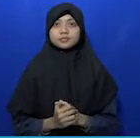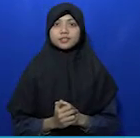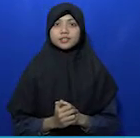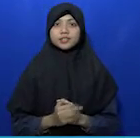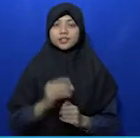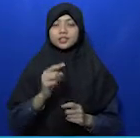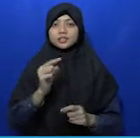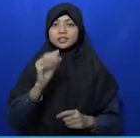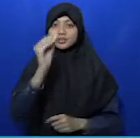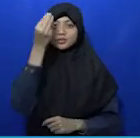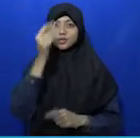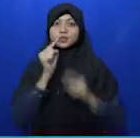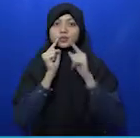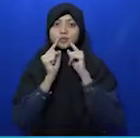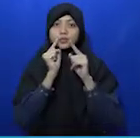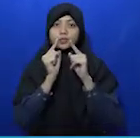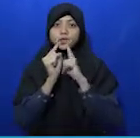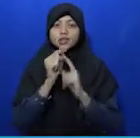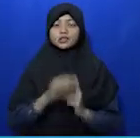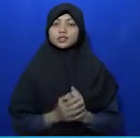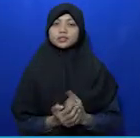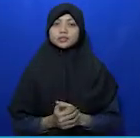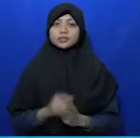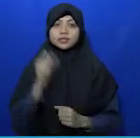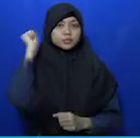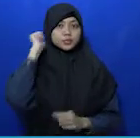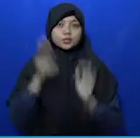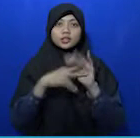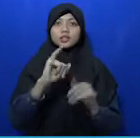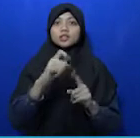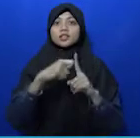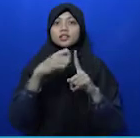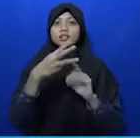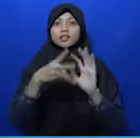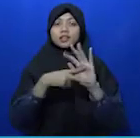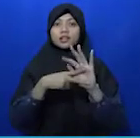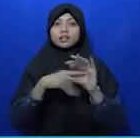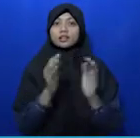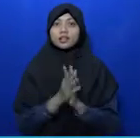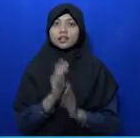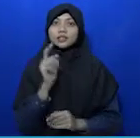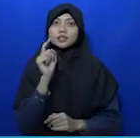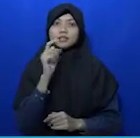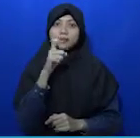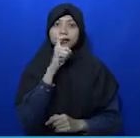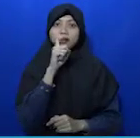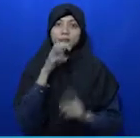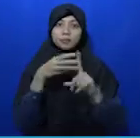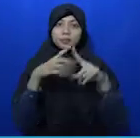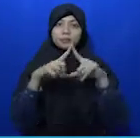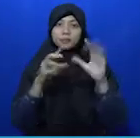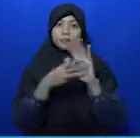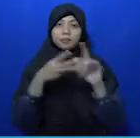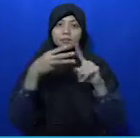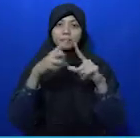Dirjen Komunikasi dan Informasi Publik, Ibu Niken, yang saya hormati Dirjen Minerba, Bapak Bambang, yang saya